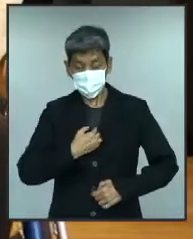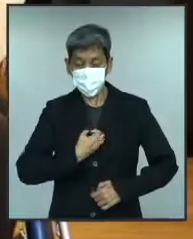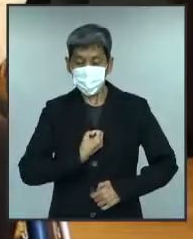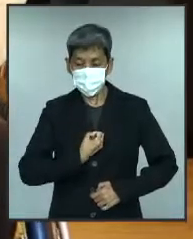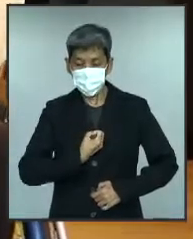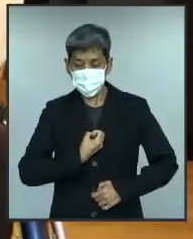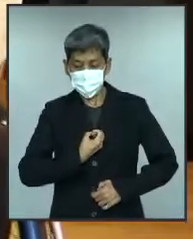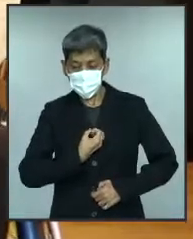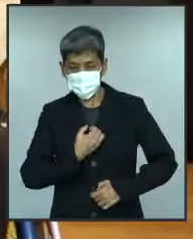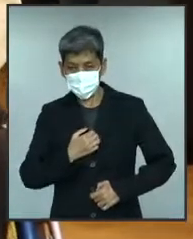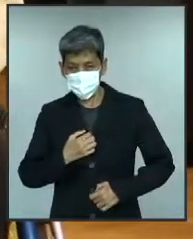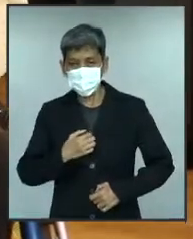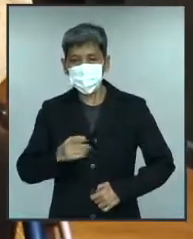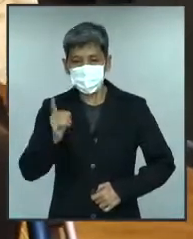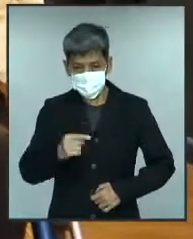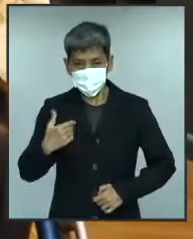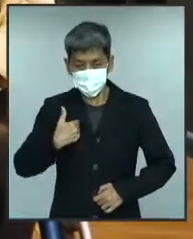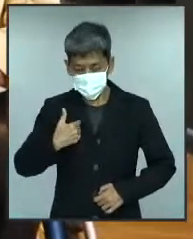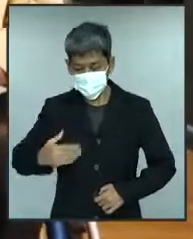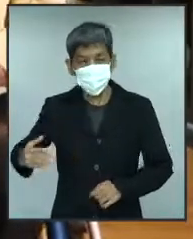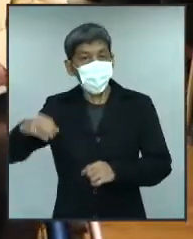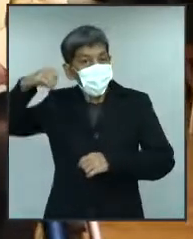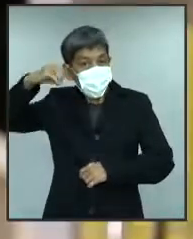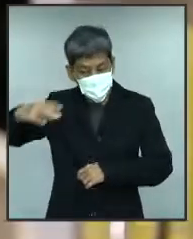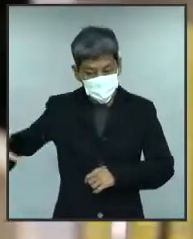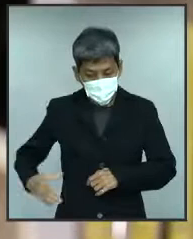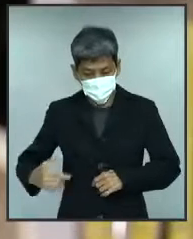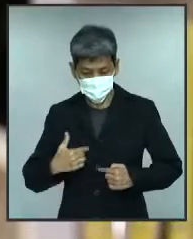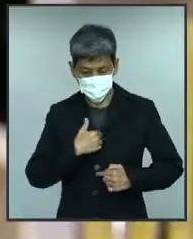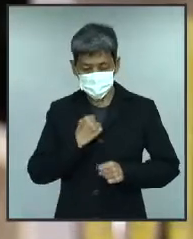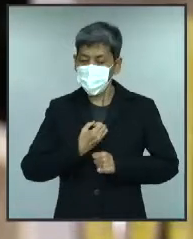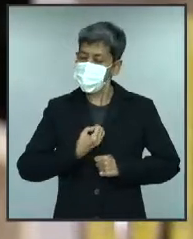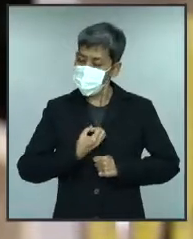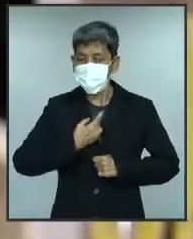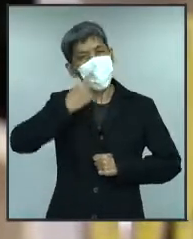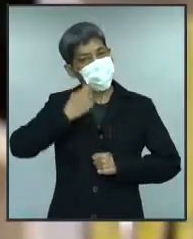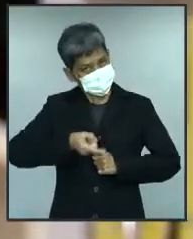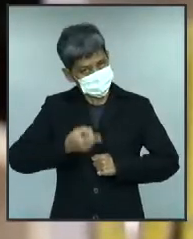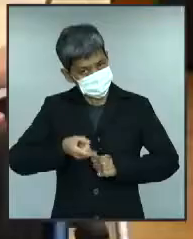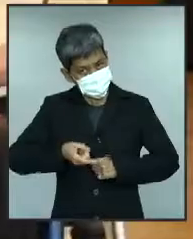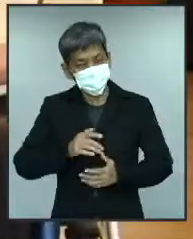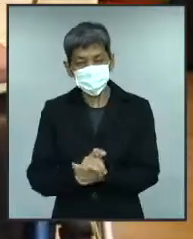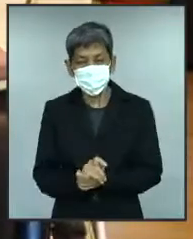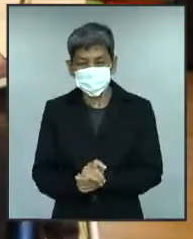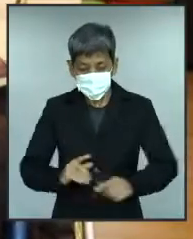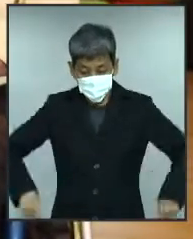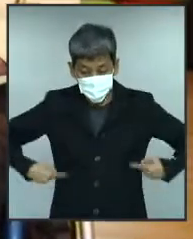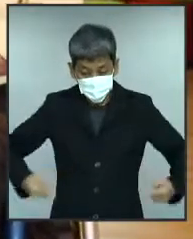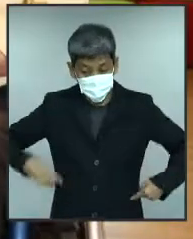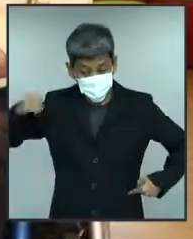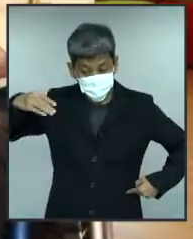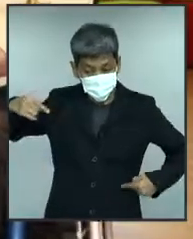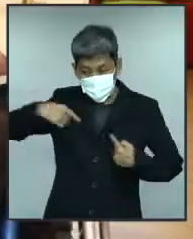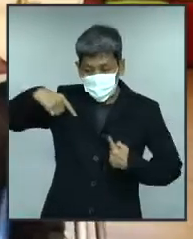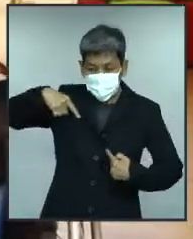เต้นผิดปกติผมต้องใส่เพลสเมเกอร์คือตัวที่กระตุ้นให้หัวใจทำงานปกติ ครับ ไอ้ตัวเนี้ยขึ้นแม่เหล็กไฟฟ้